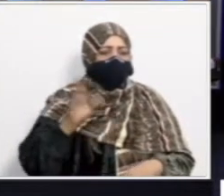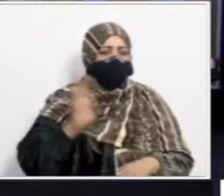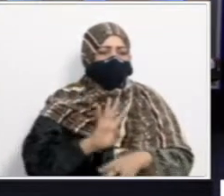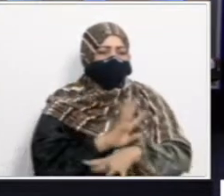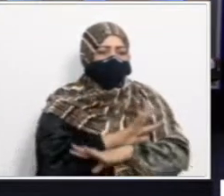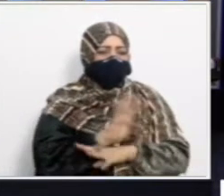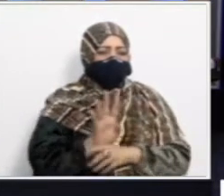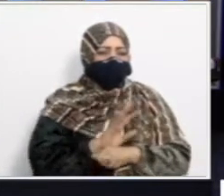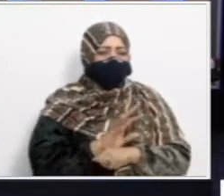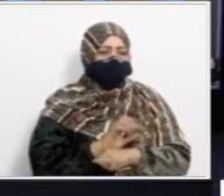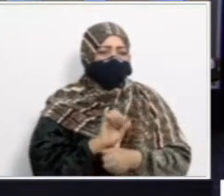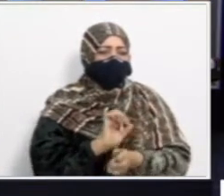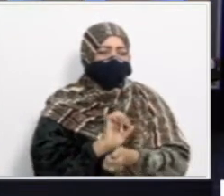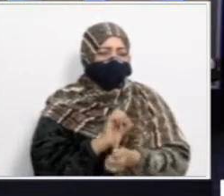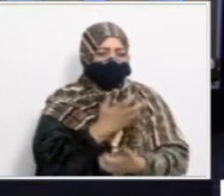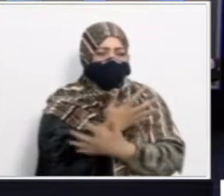نعم يا أخ حسام تفضل.